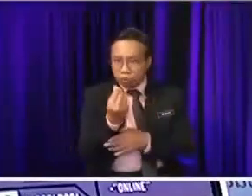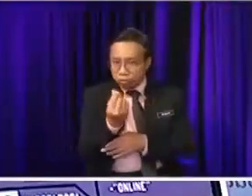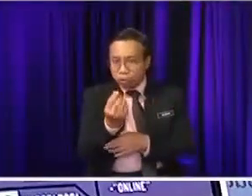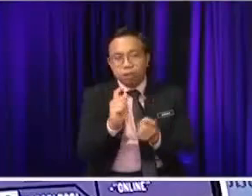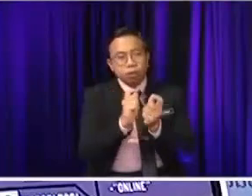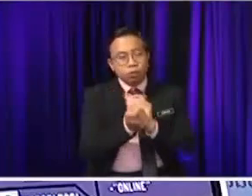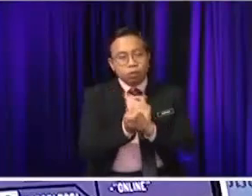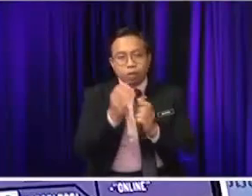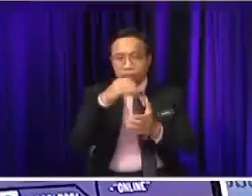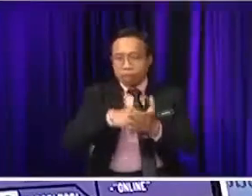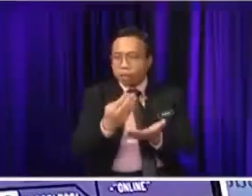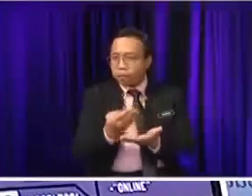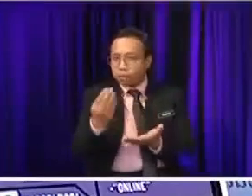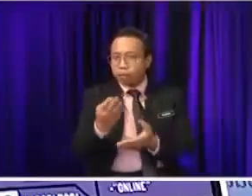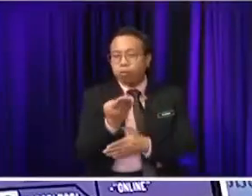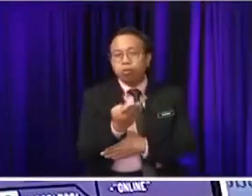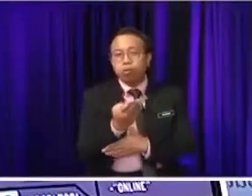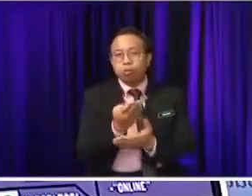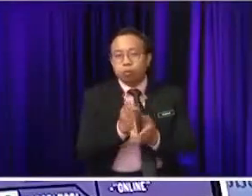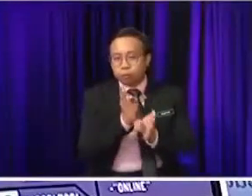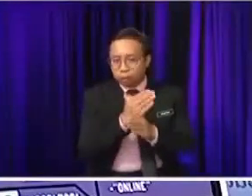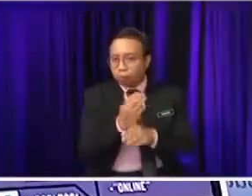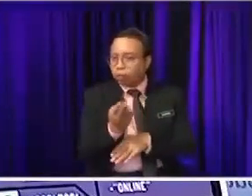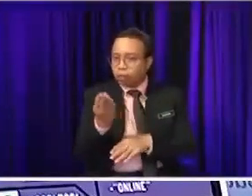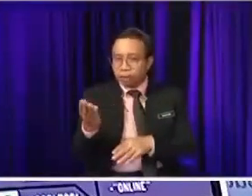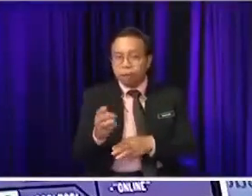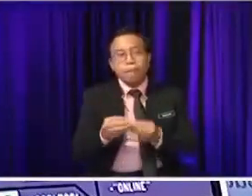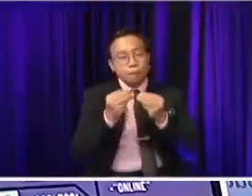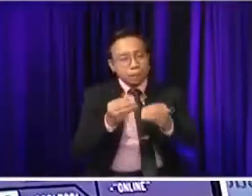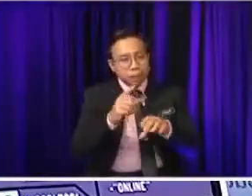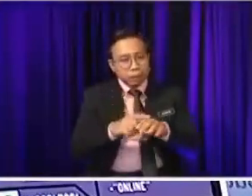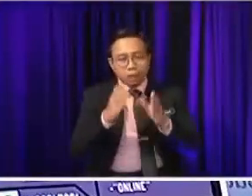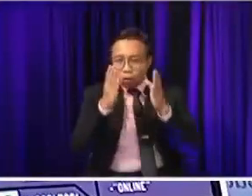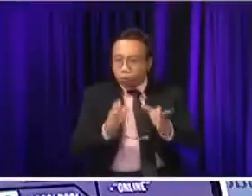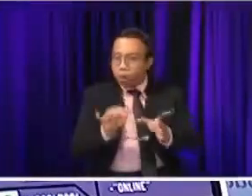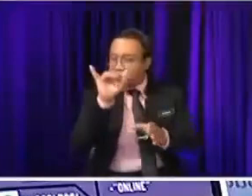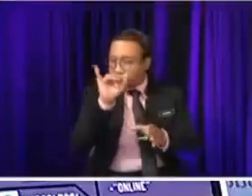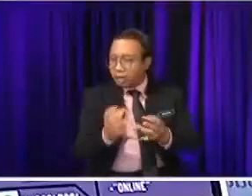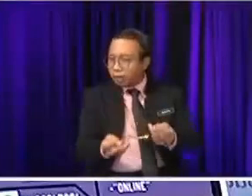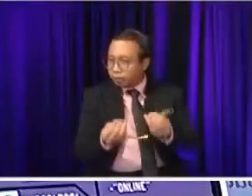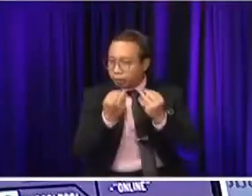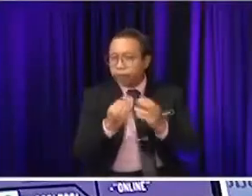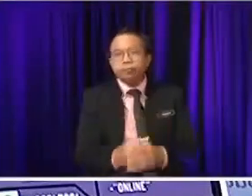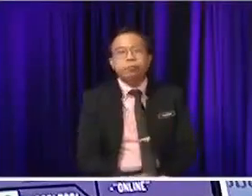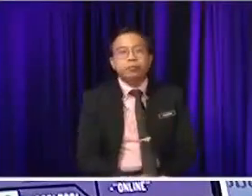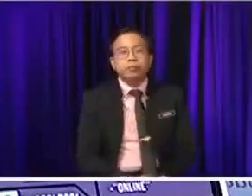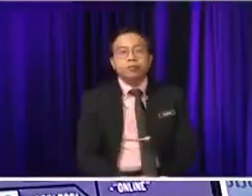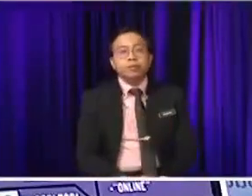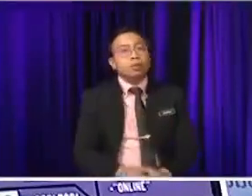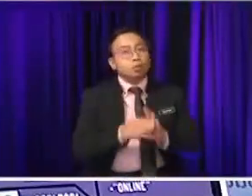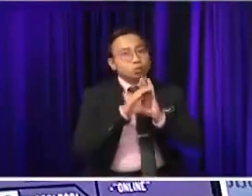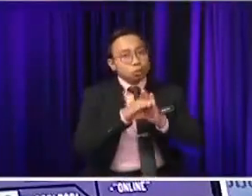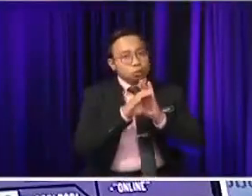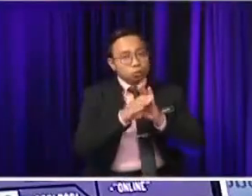suka kan dalam bentuk produk dan kita bagi kepada mereka yang memerlukan Oke jadi kajian video itu apa contoh produk